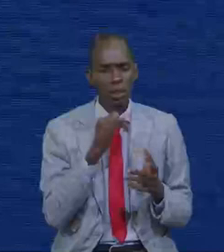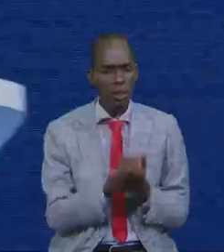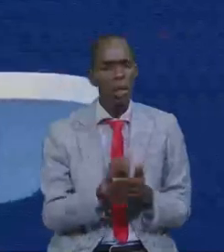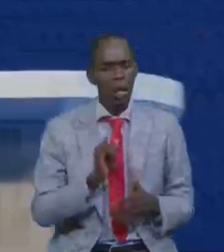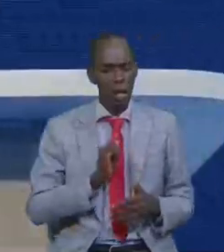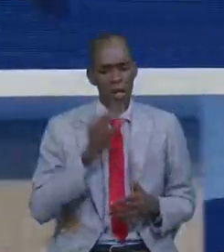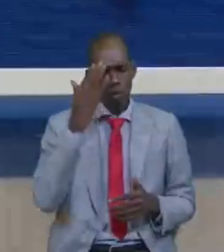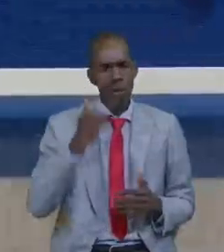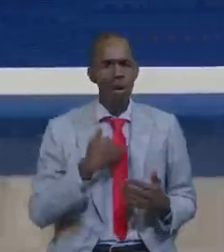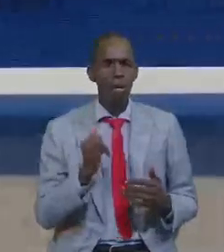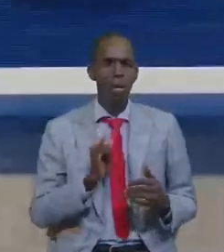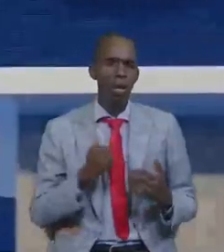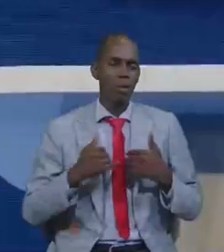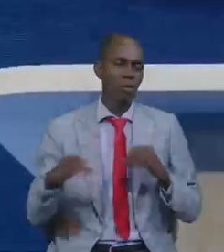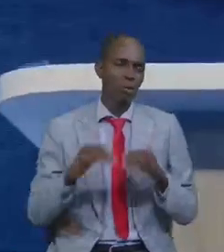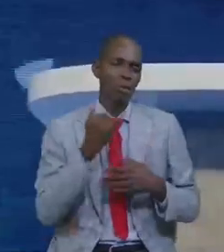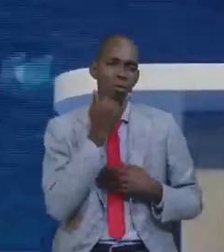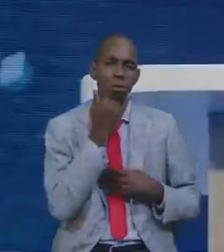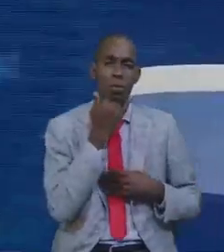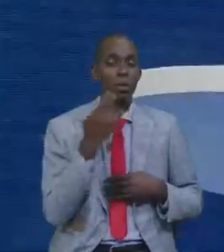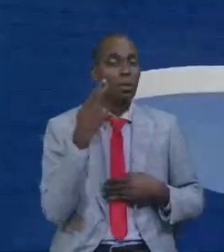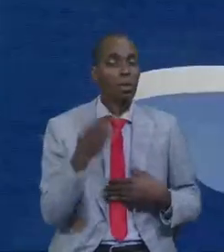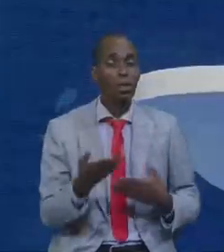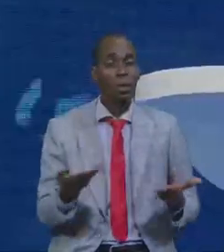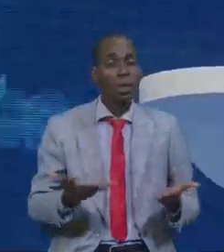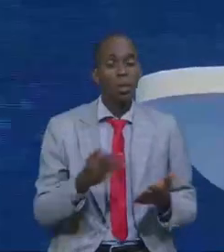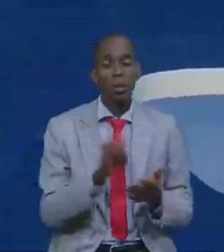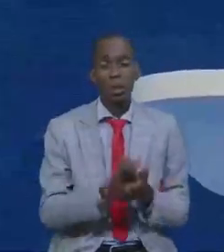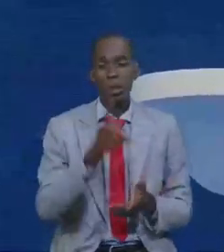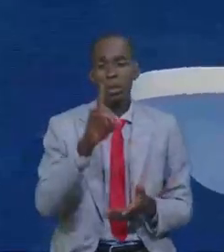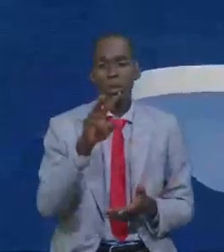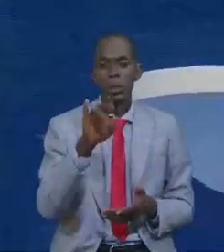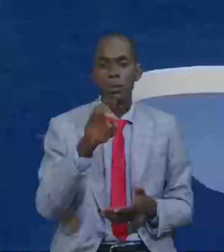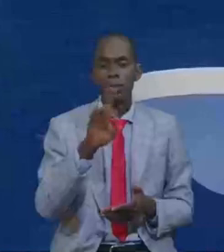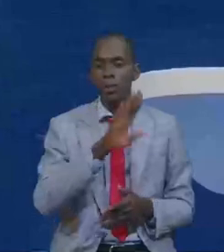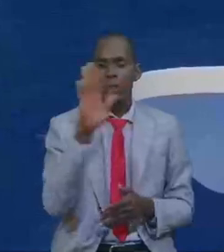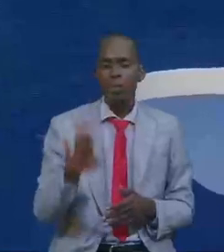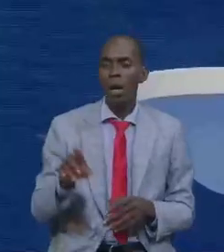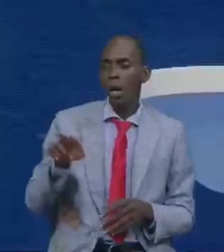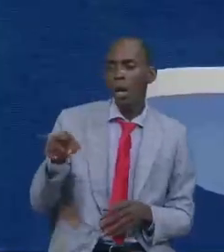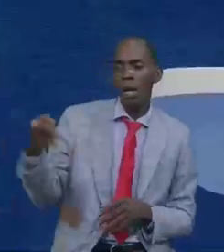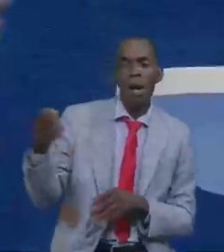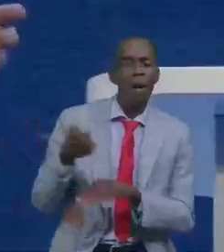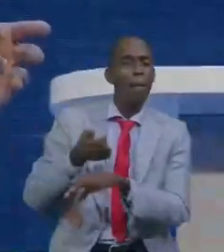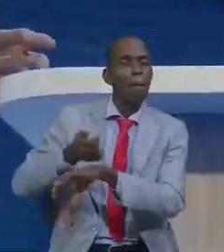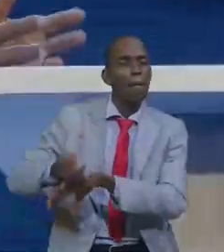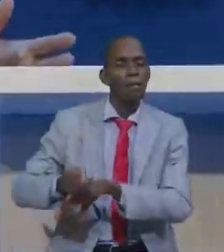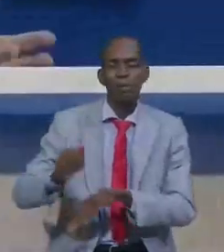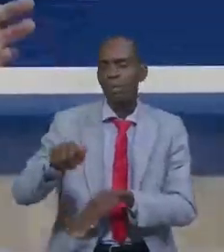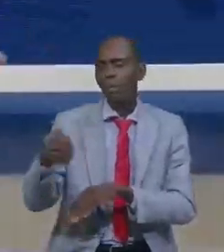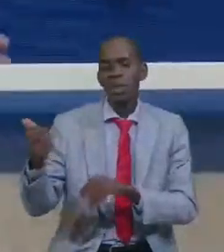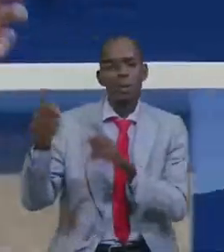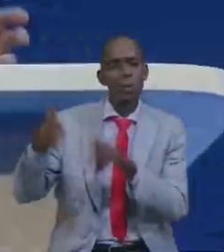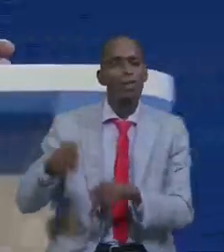Il n'a pas condamné Bathsheba. Il n'a pas condamné quelqu'un d'autre. Quelqu'un hors